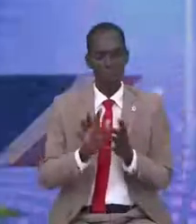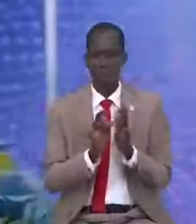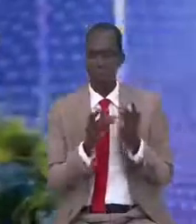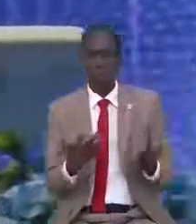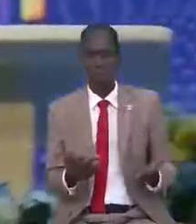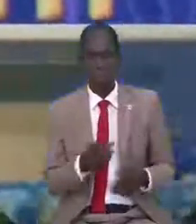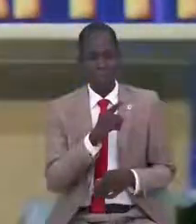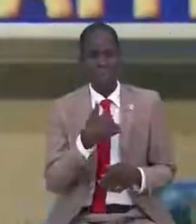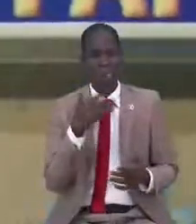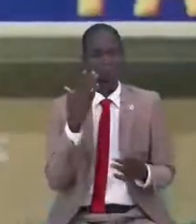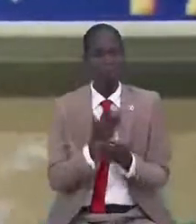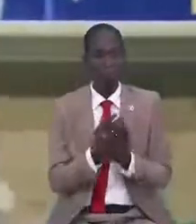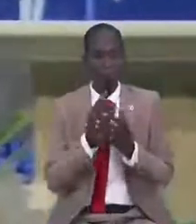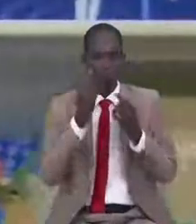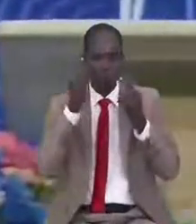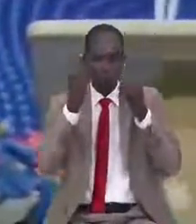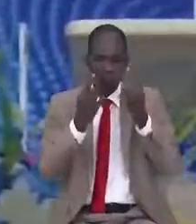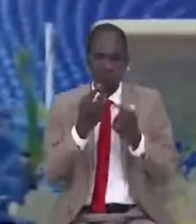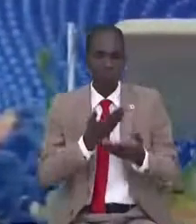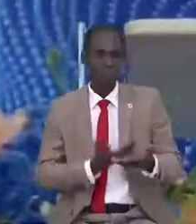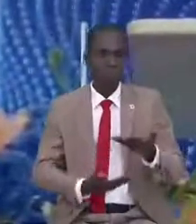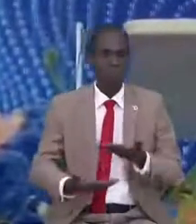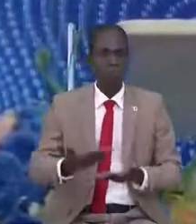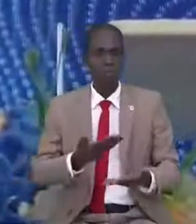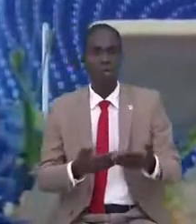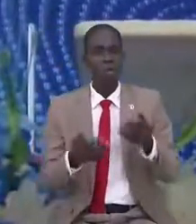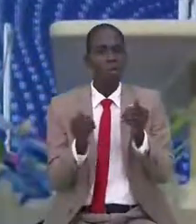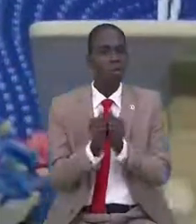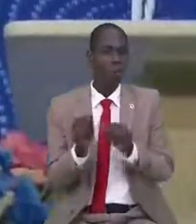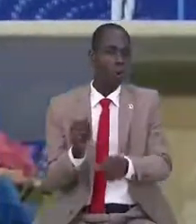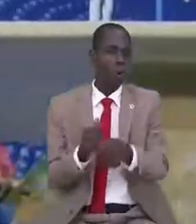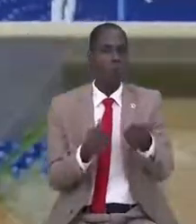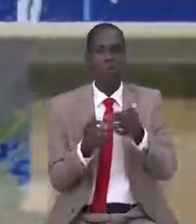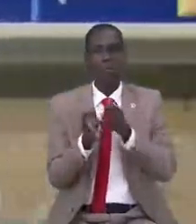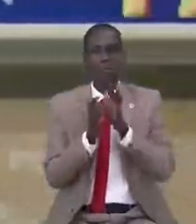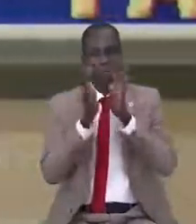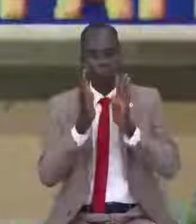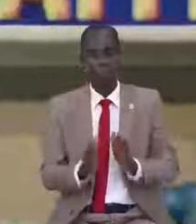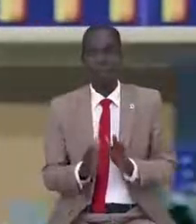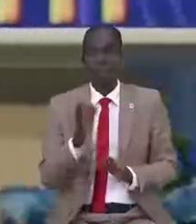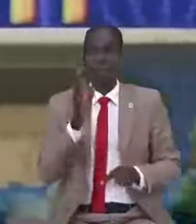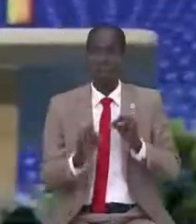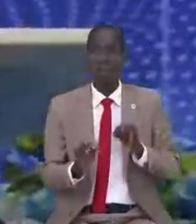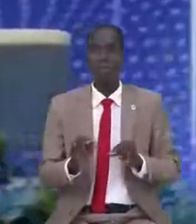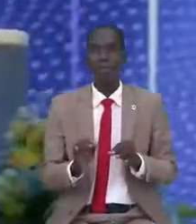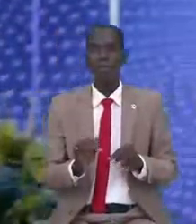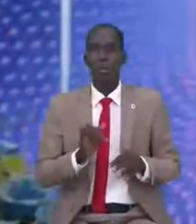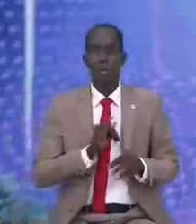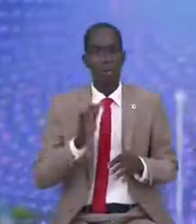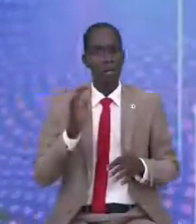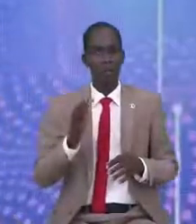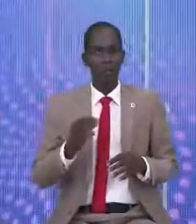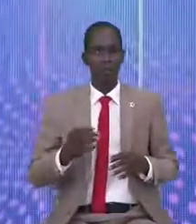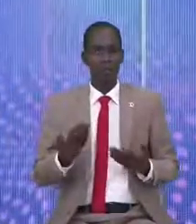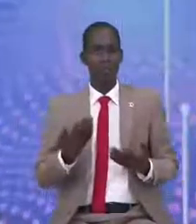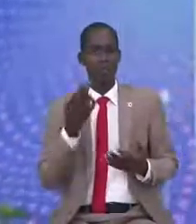Il a cessé de vivre avec les frères croyants. maintenant, il jouit de